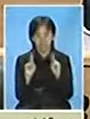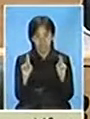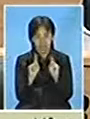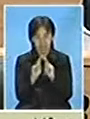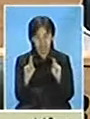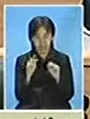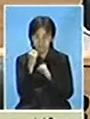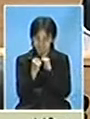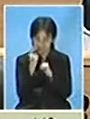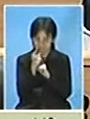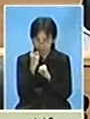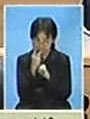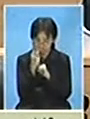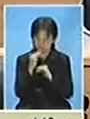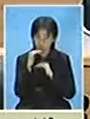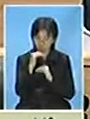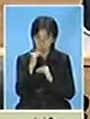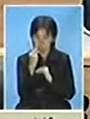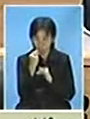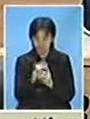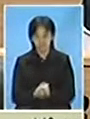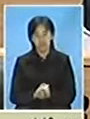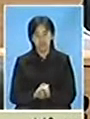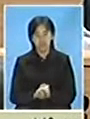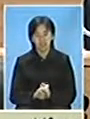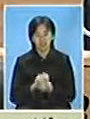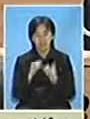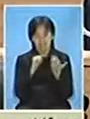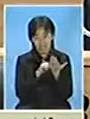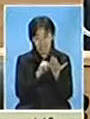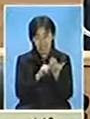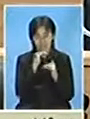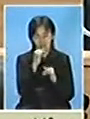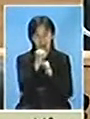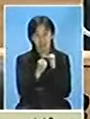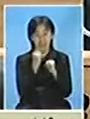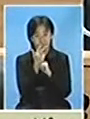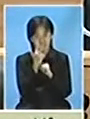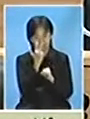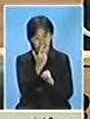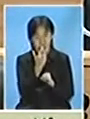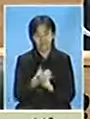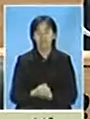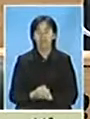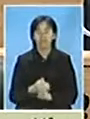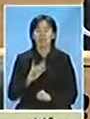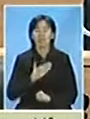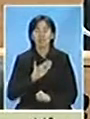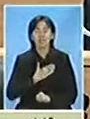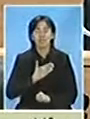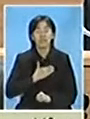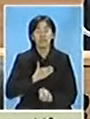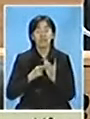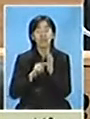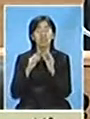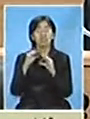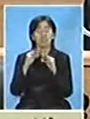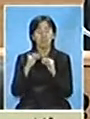การซึ่งตามร่างนั้นกำหนดไว้3ปีผมกราบเรียนต่อที่ประชุม